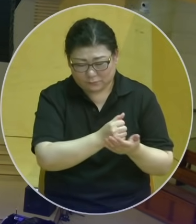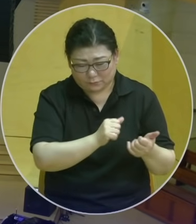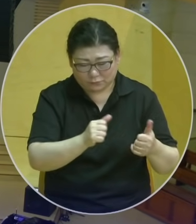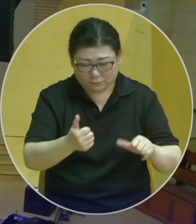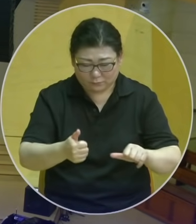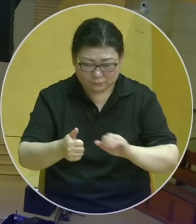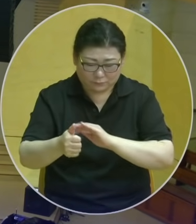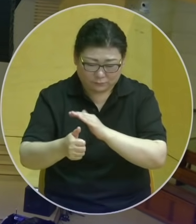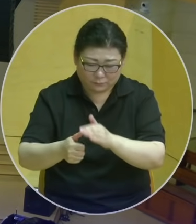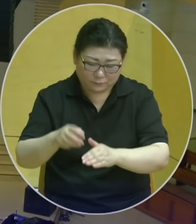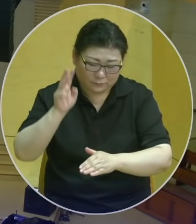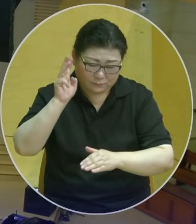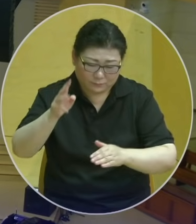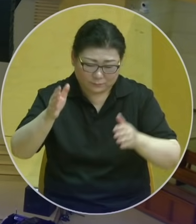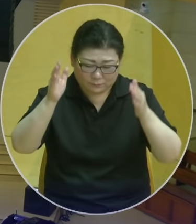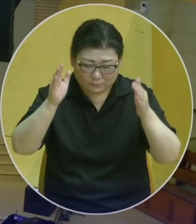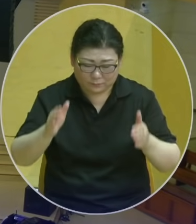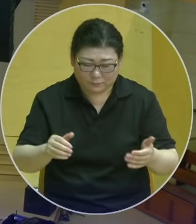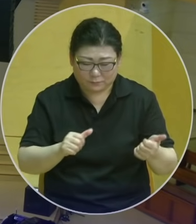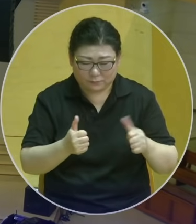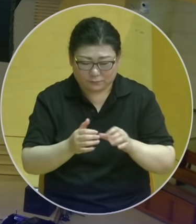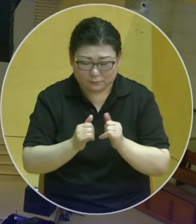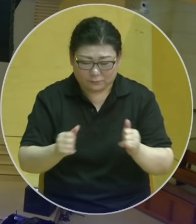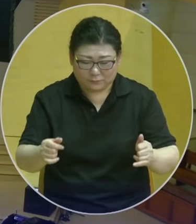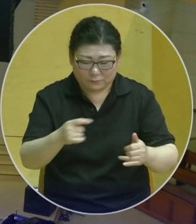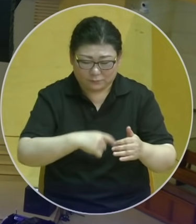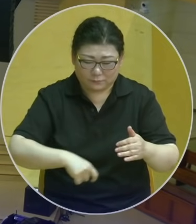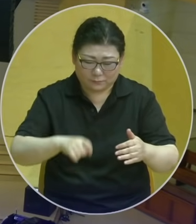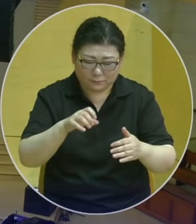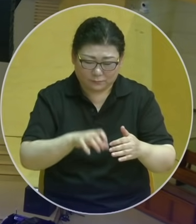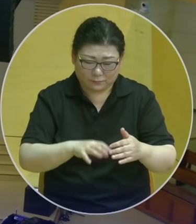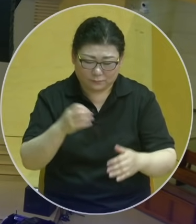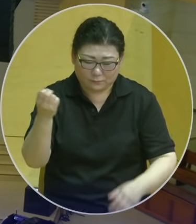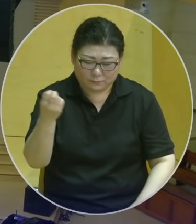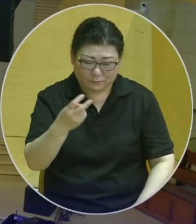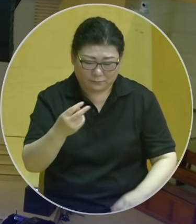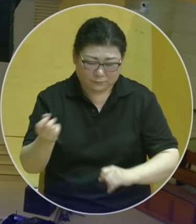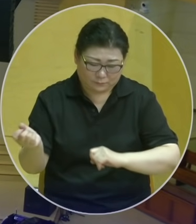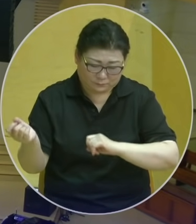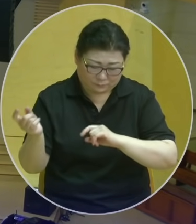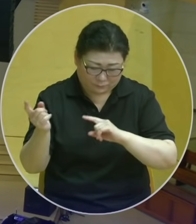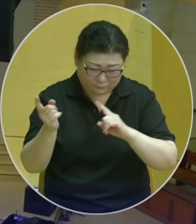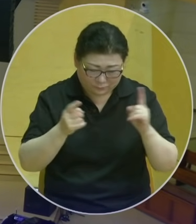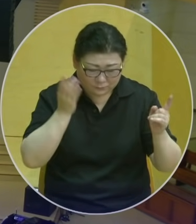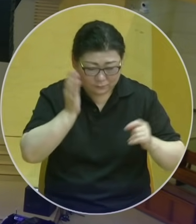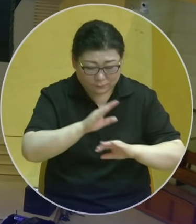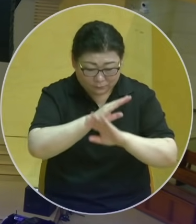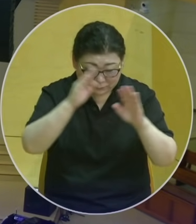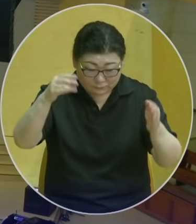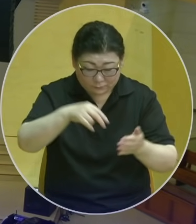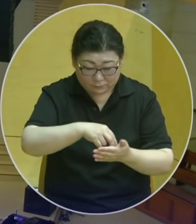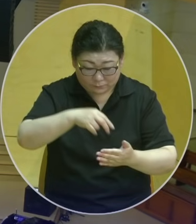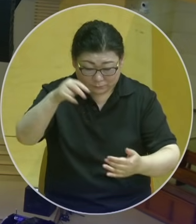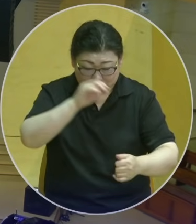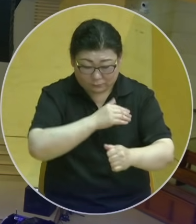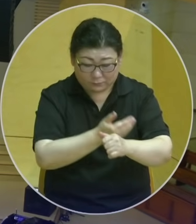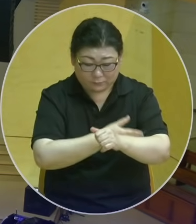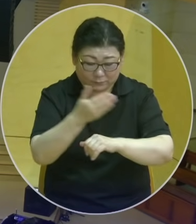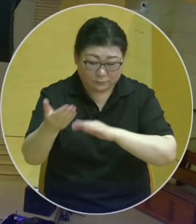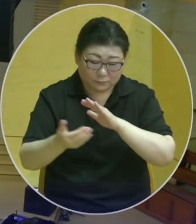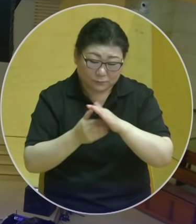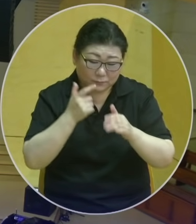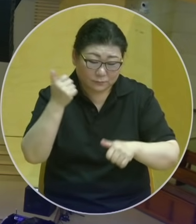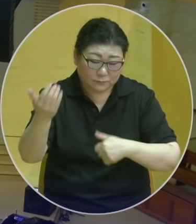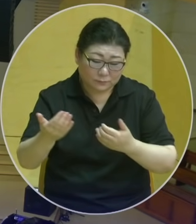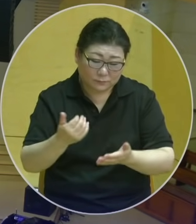못 박혀 죽으시고 장사된 지 사흘 만에 죽은 자 가운데서 다시 살아나셨으며 하늘에 오르시어